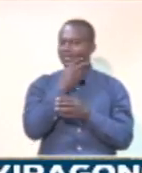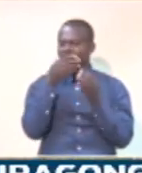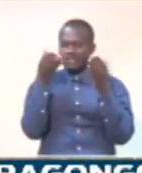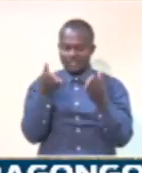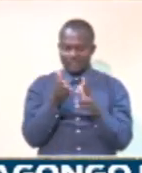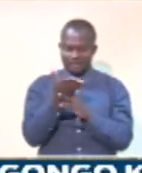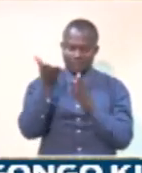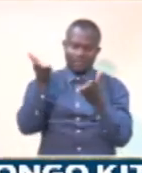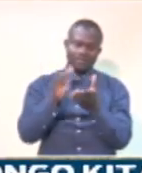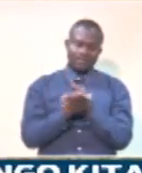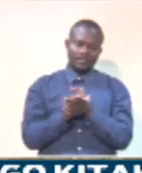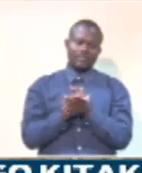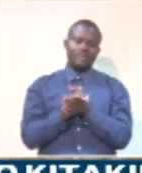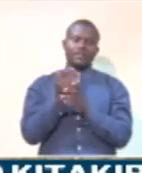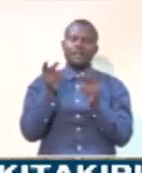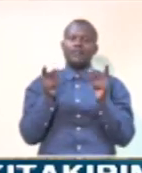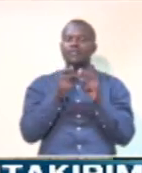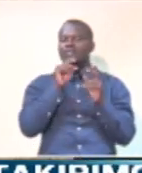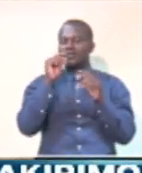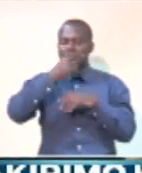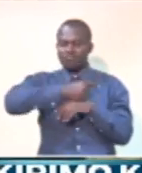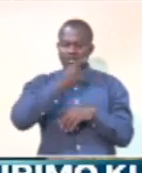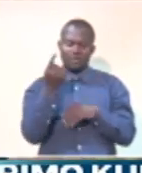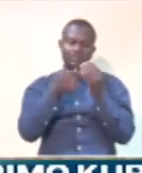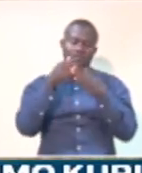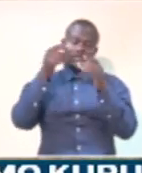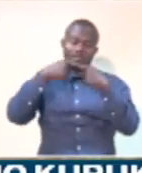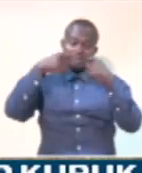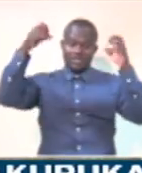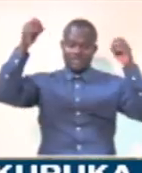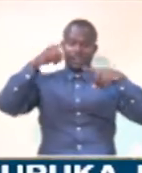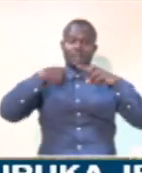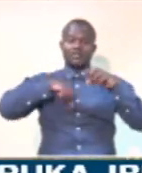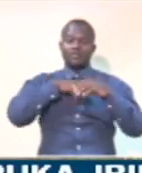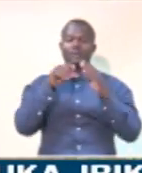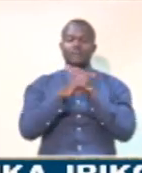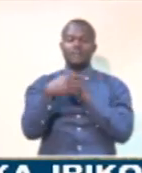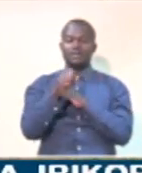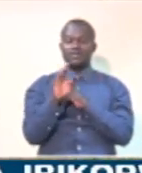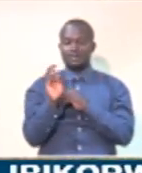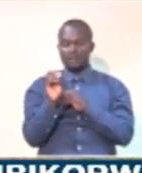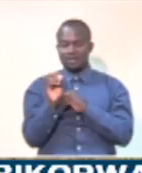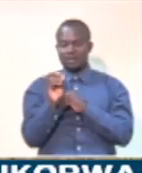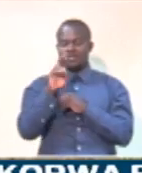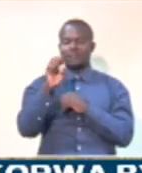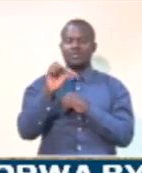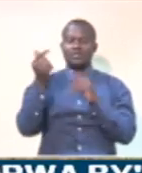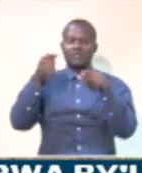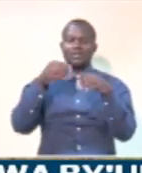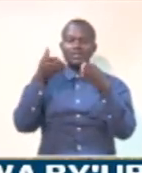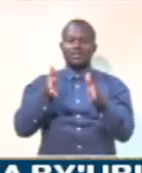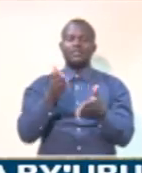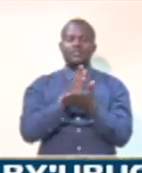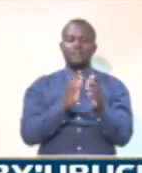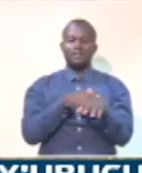arimo arinjiraho ngaho aha hantu nta munsi n'umwe higeze hagera umuriro nyamara twitwa ko turi mu karere ka Gasabo rege yaje hano hari n'igiye